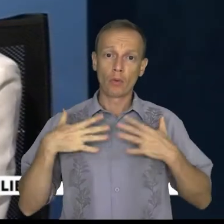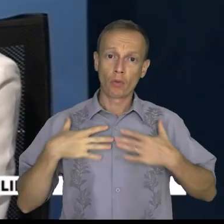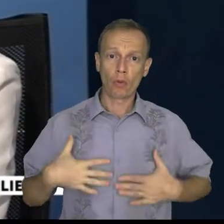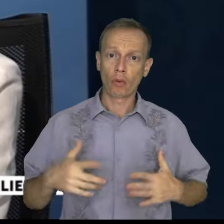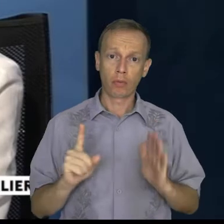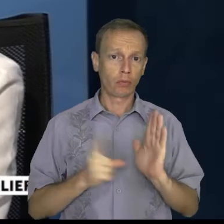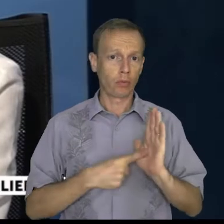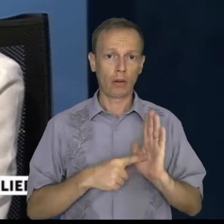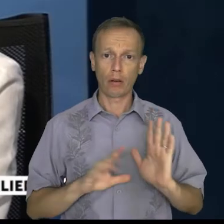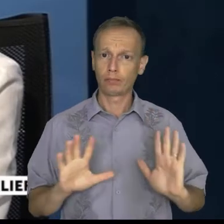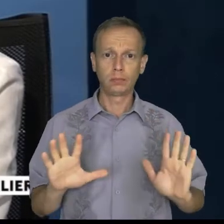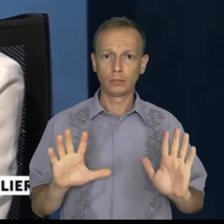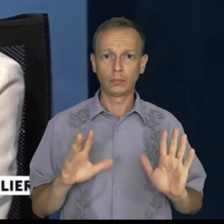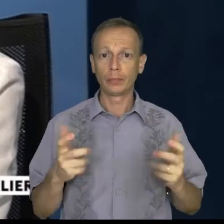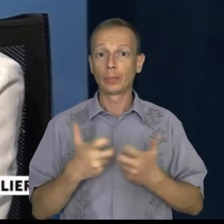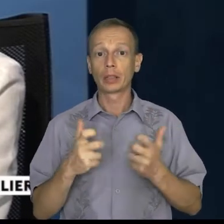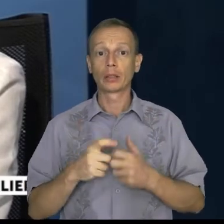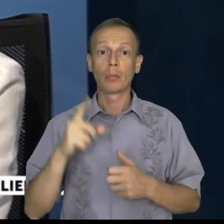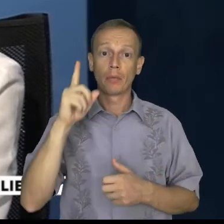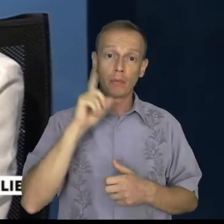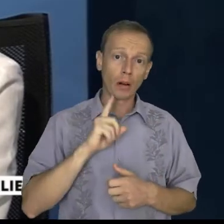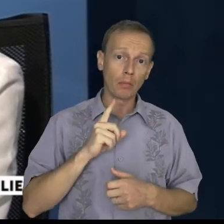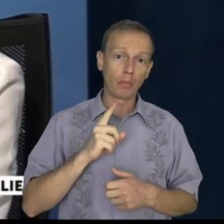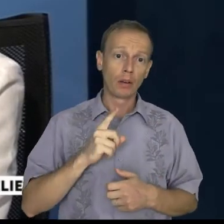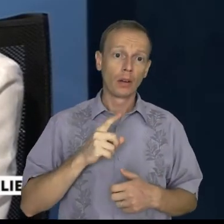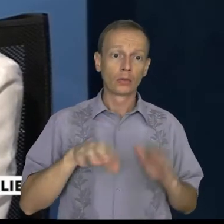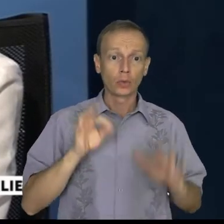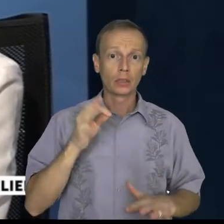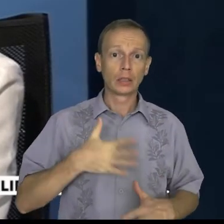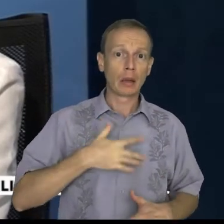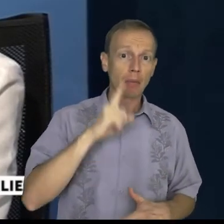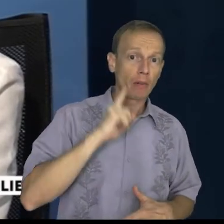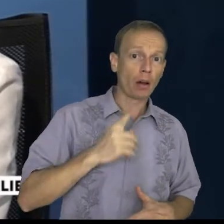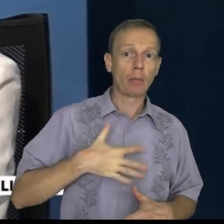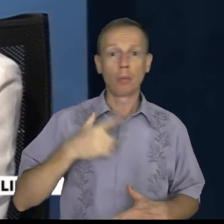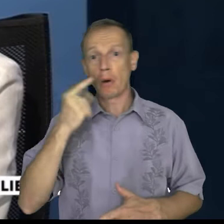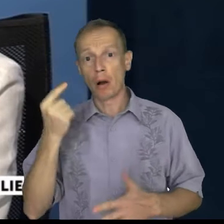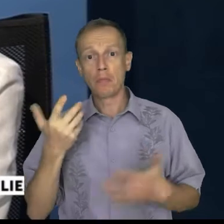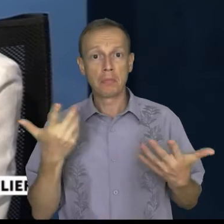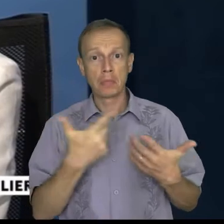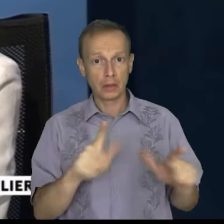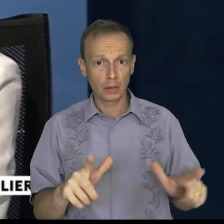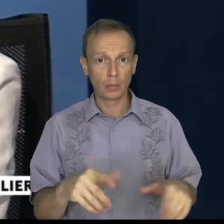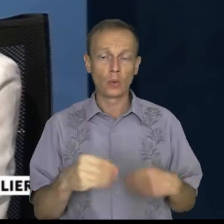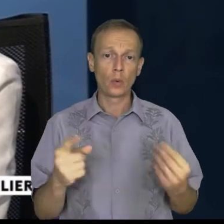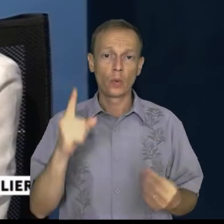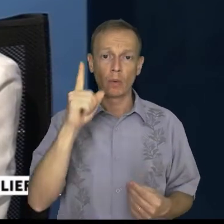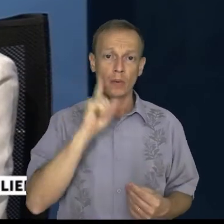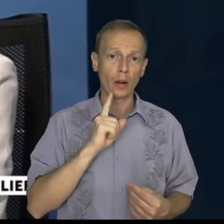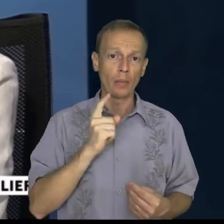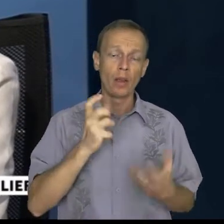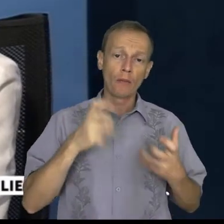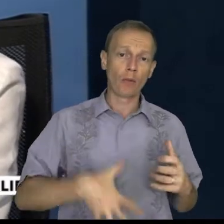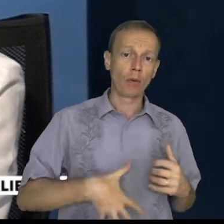c'est le choix de disposer de son corps, le choix de sa sexualité, le choix